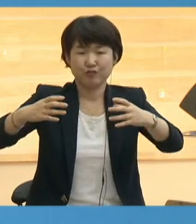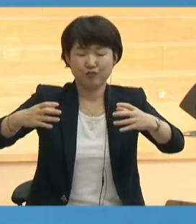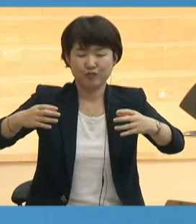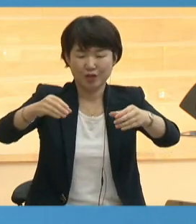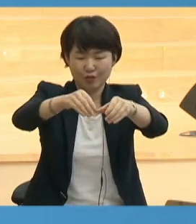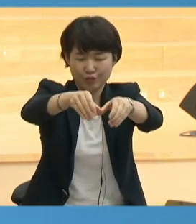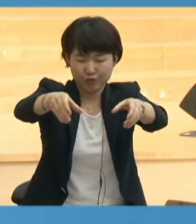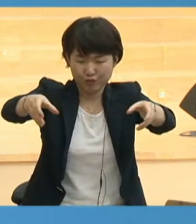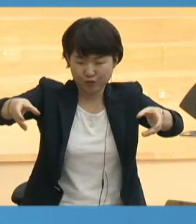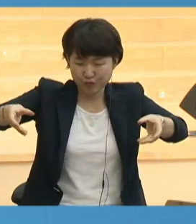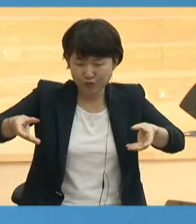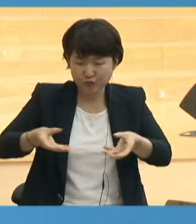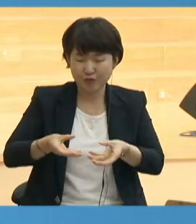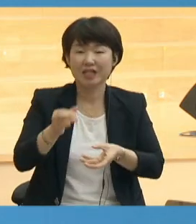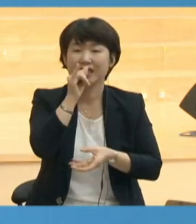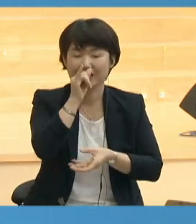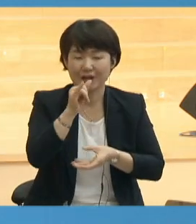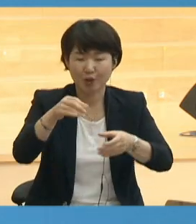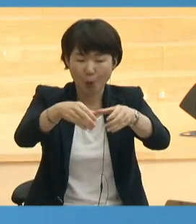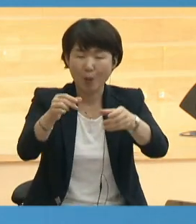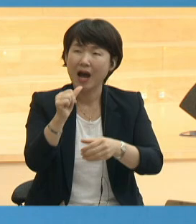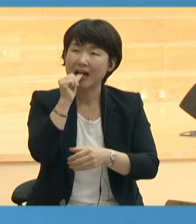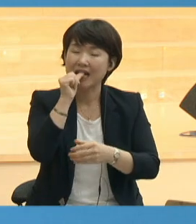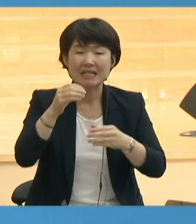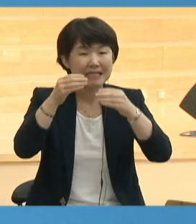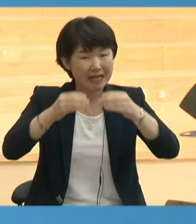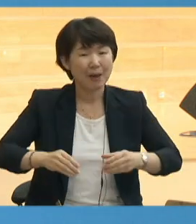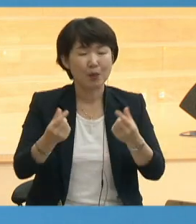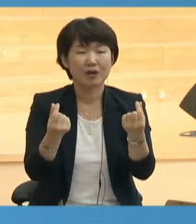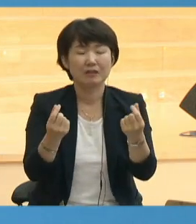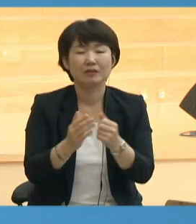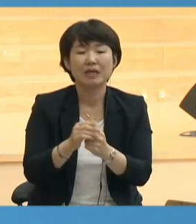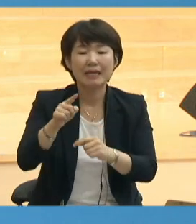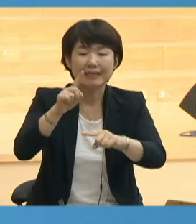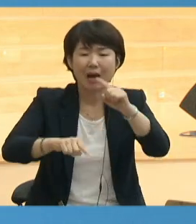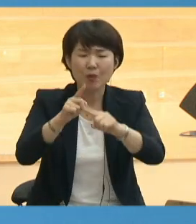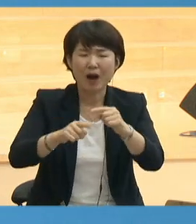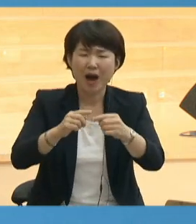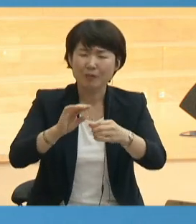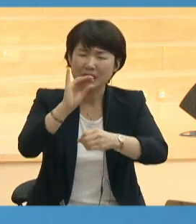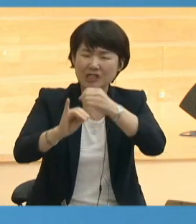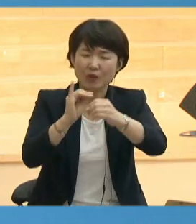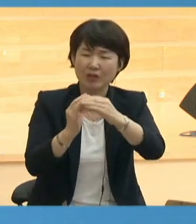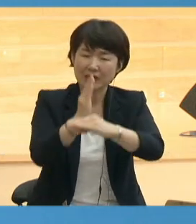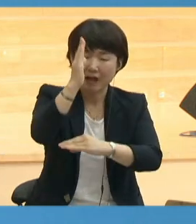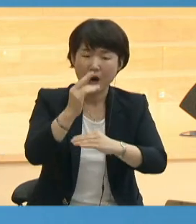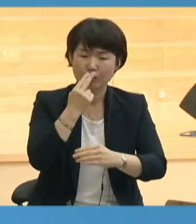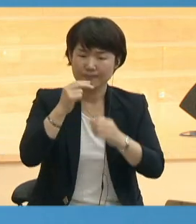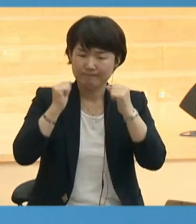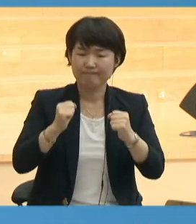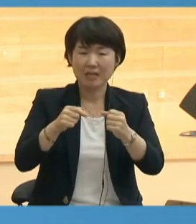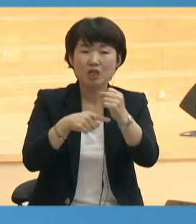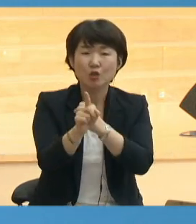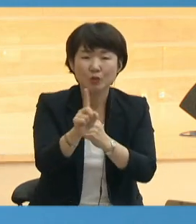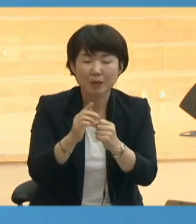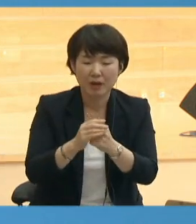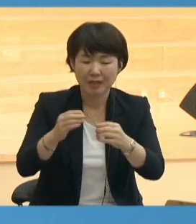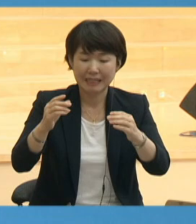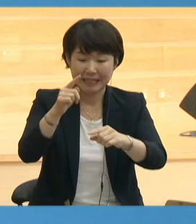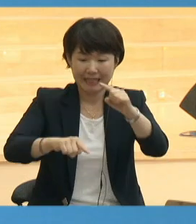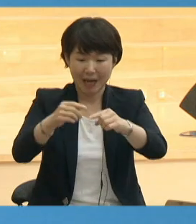내가 복 갑옷 걸 즉 그래서 이 나무가 수천 년을 버틸 수 있는데 그 갑옷 소위 말해서 껍질